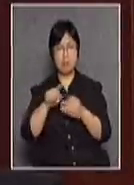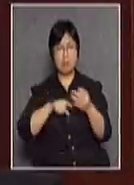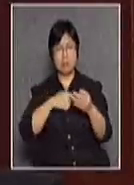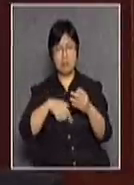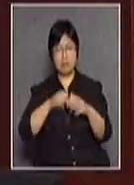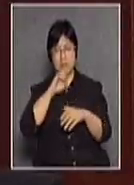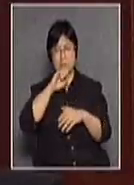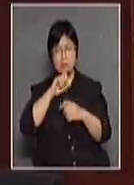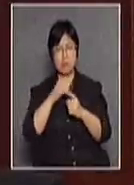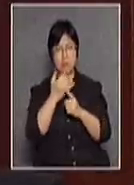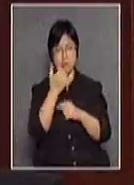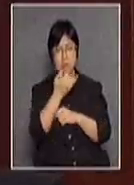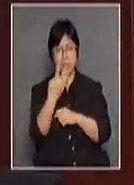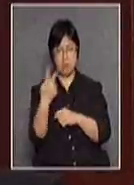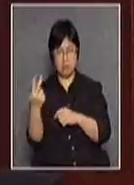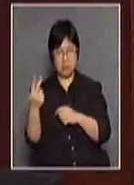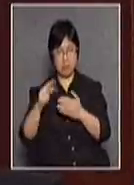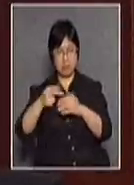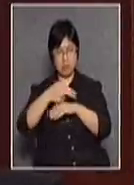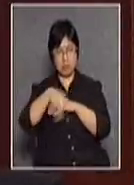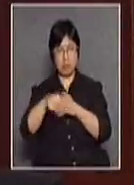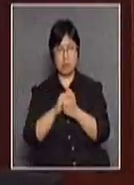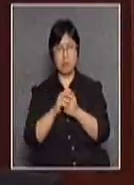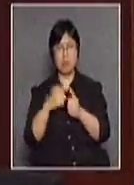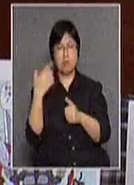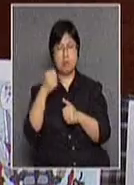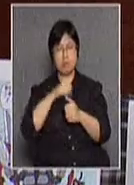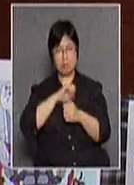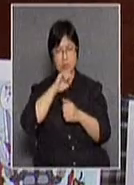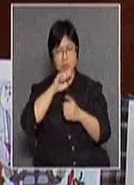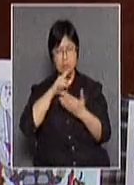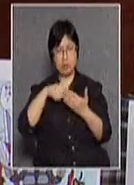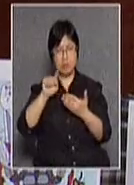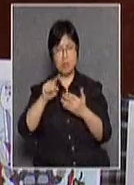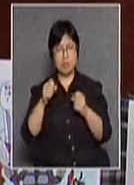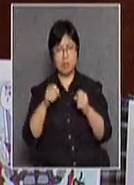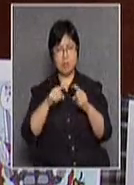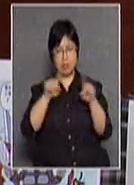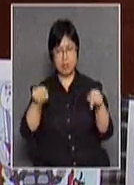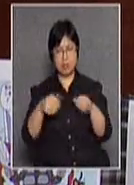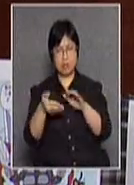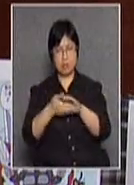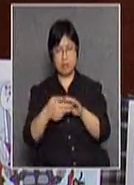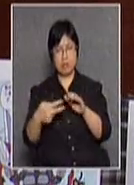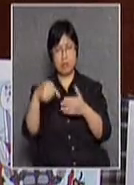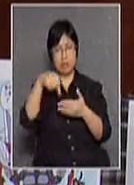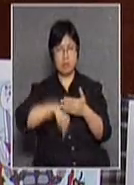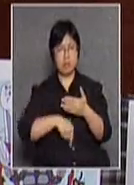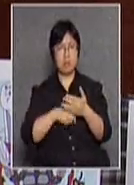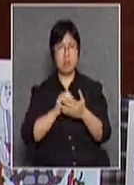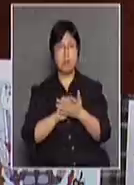請你動議第642項修正案。 主席，我動議通過會議講稿附錄二上面的